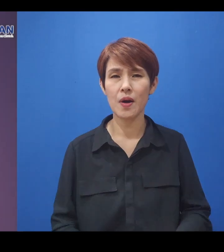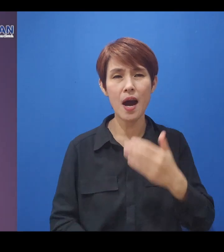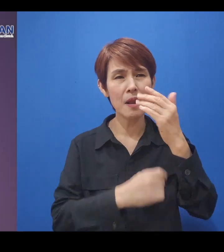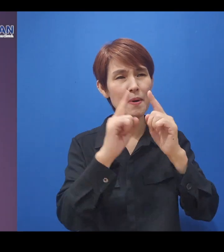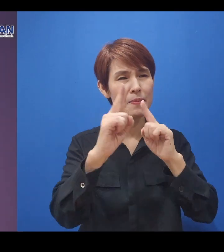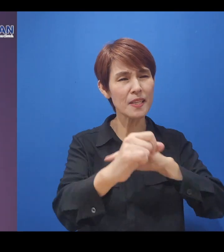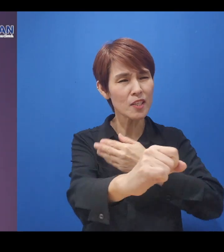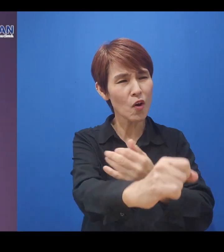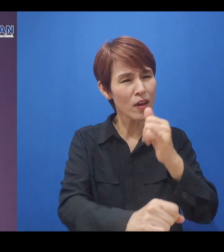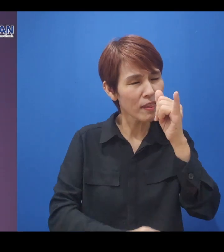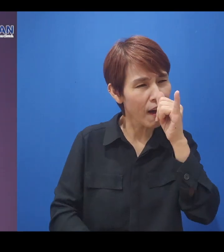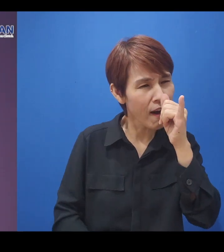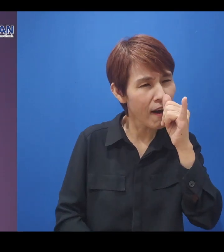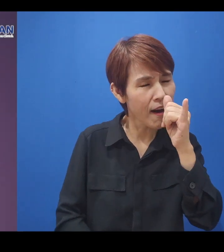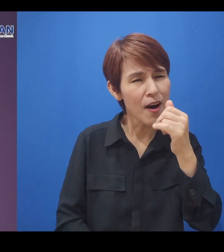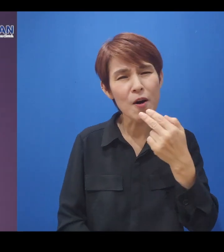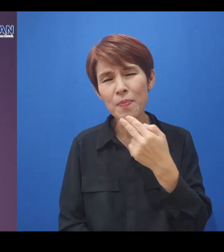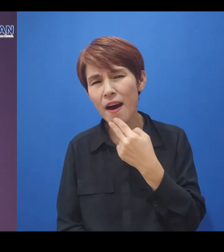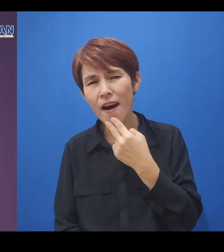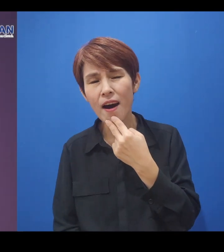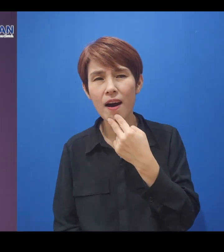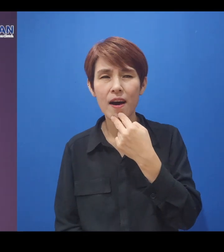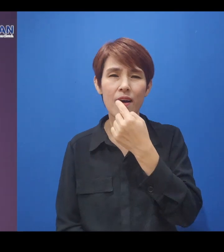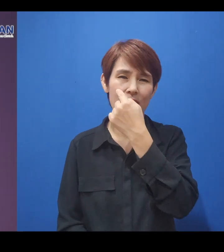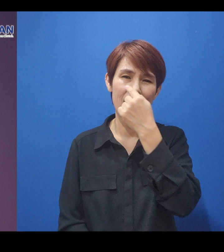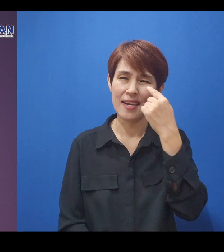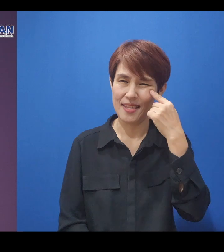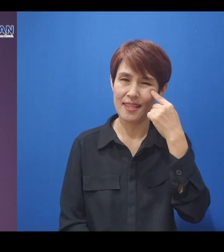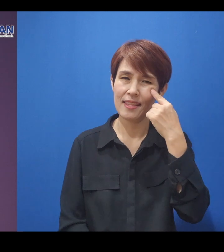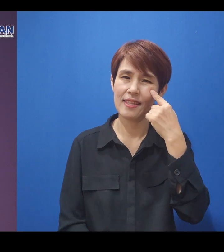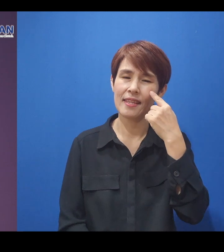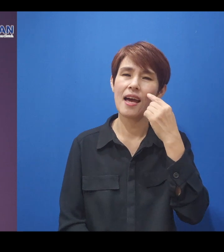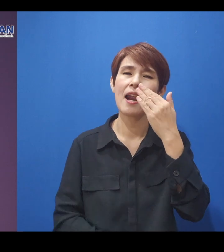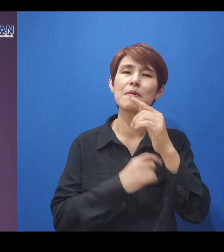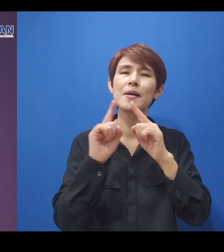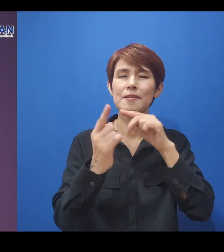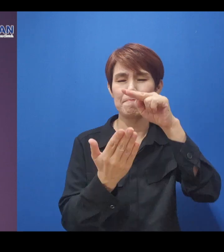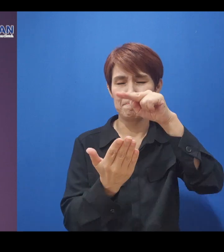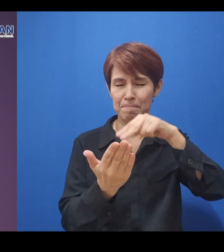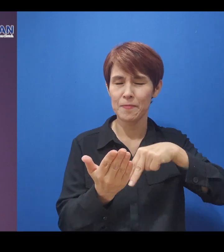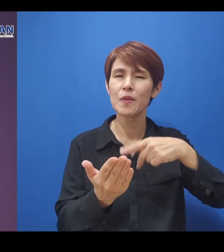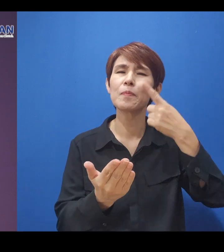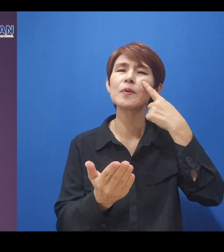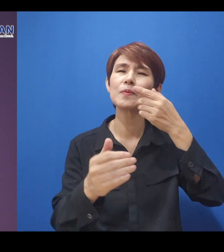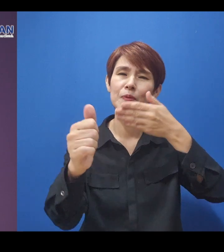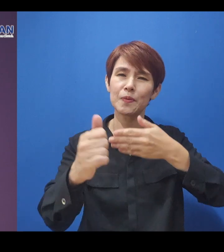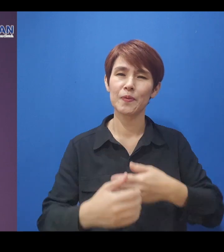있나 없나? 그 말씀 앞에 인내함으로 서보시면 좋겠습니다.